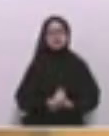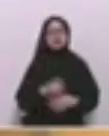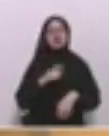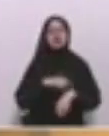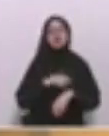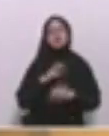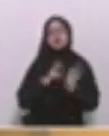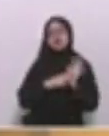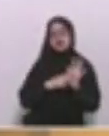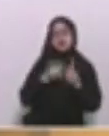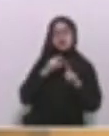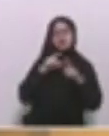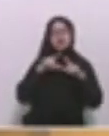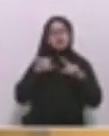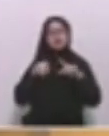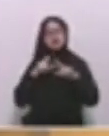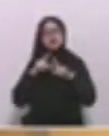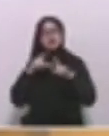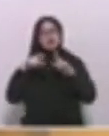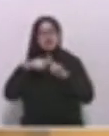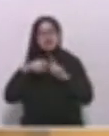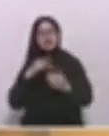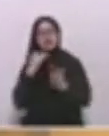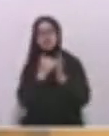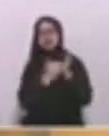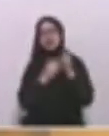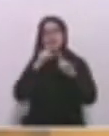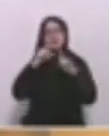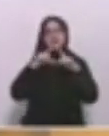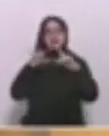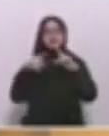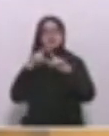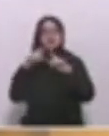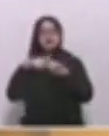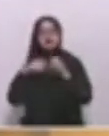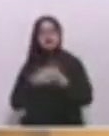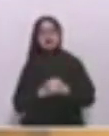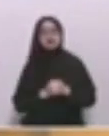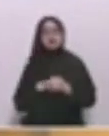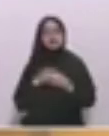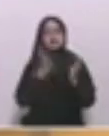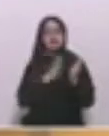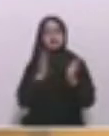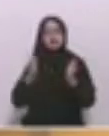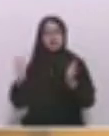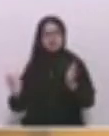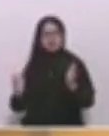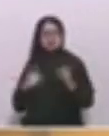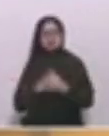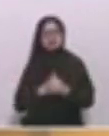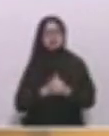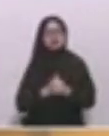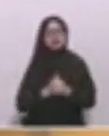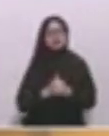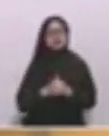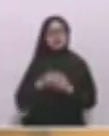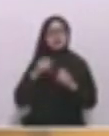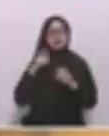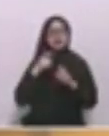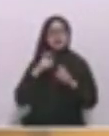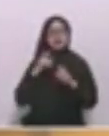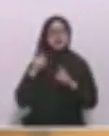ini saya tadi tentang pajak kalau aturan pajak itu memang sebenarnya itu ada aturan pajak yang terakiri langsung dari